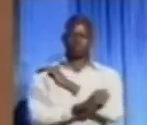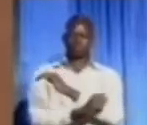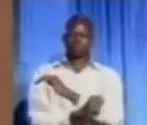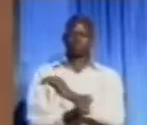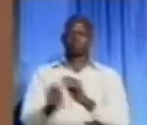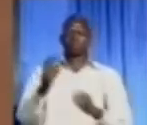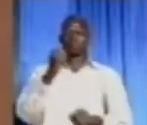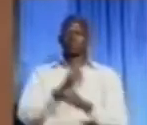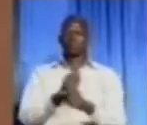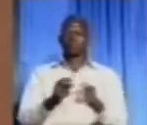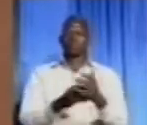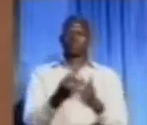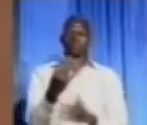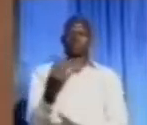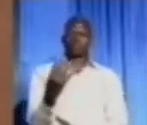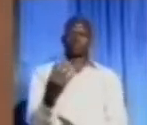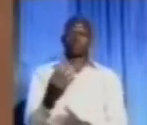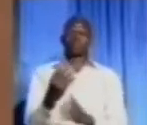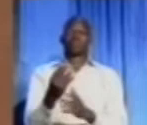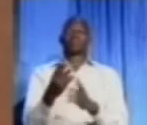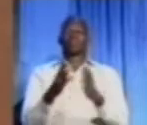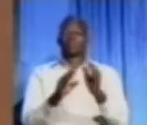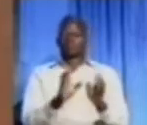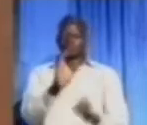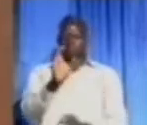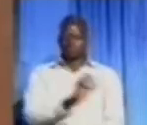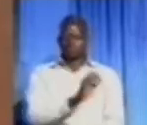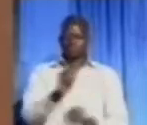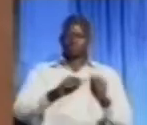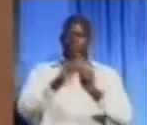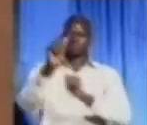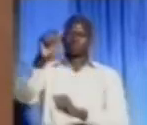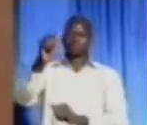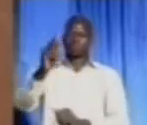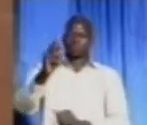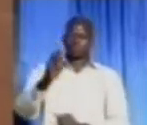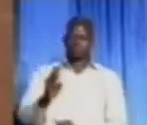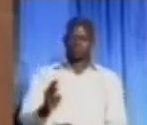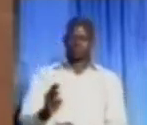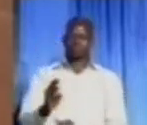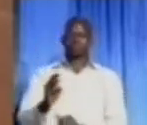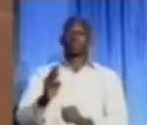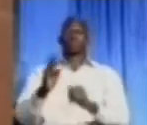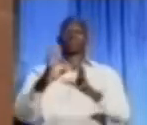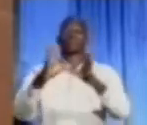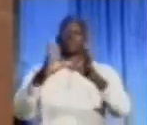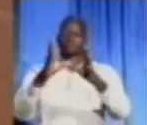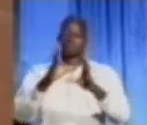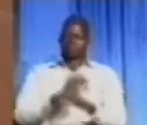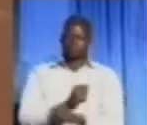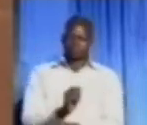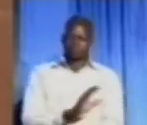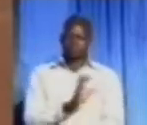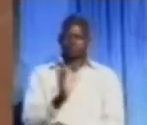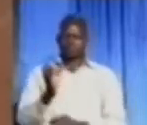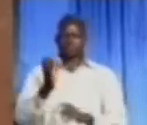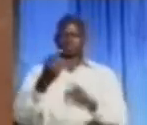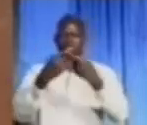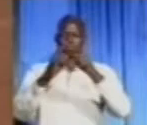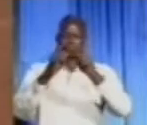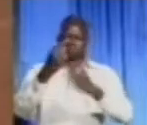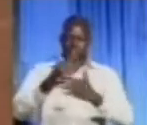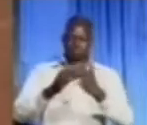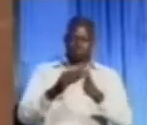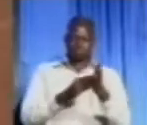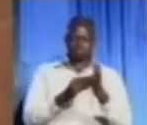année 2014. Un tronçon long de 90 km. Optimiste certes, mais quelque peu sceptique,